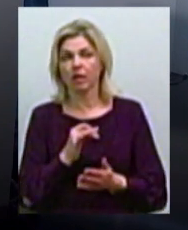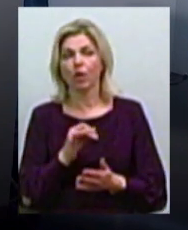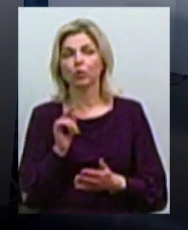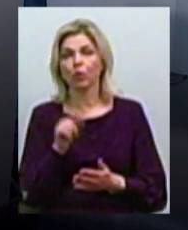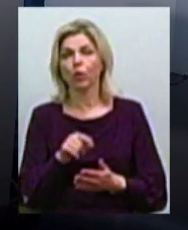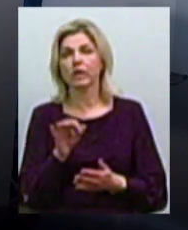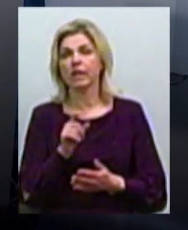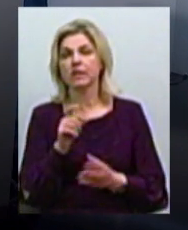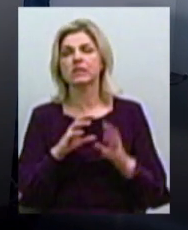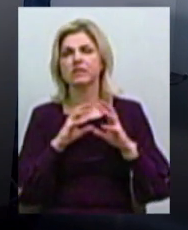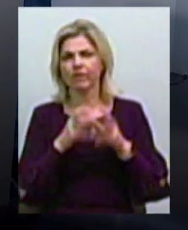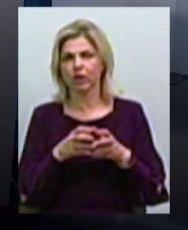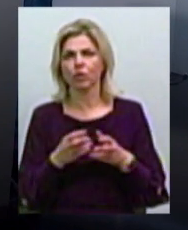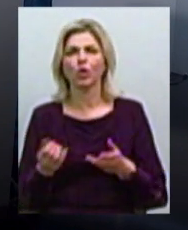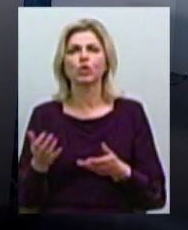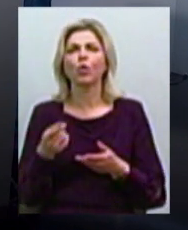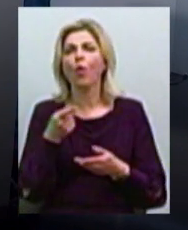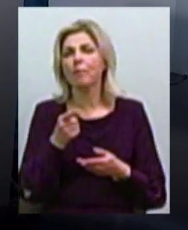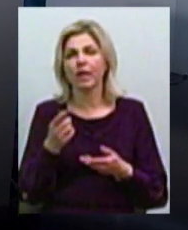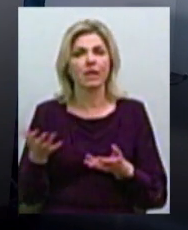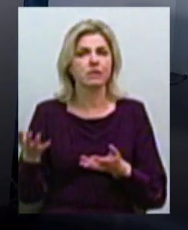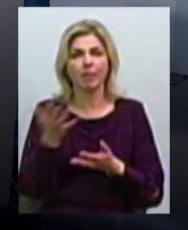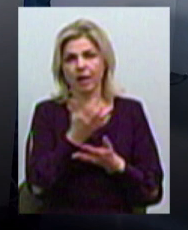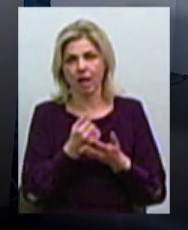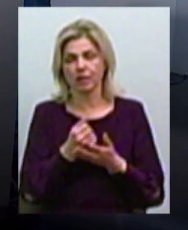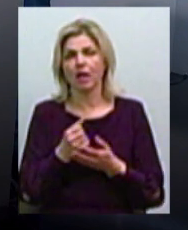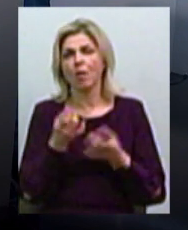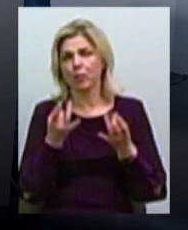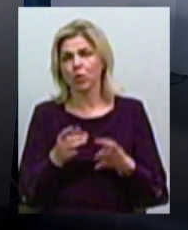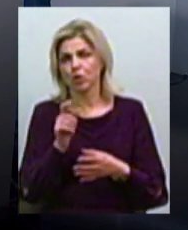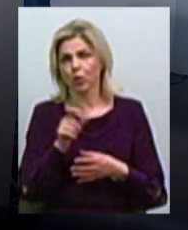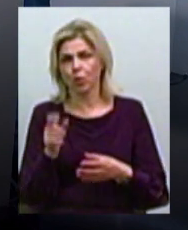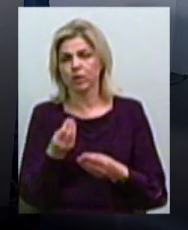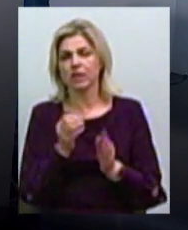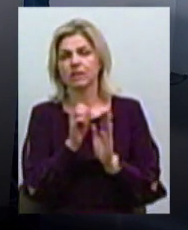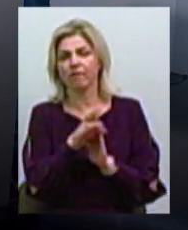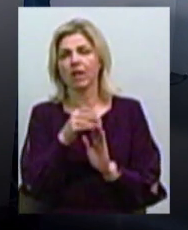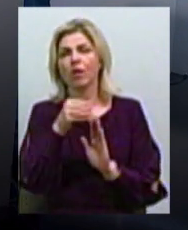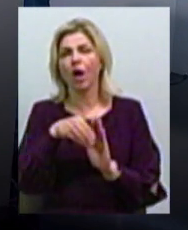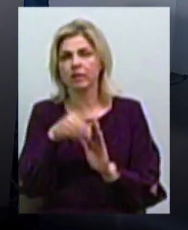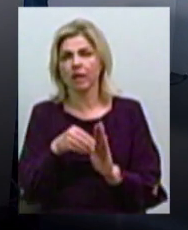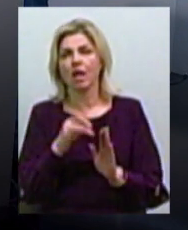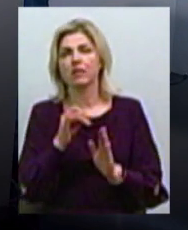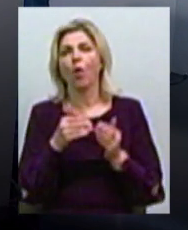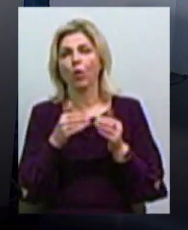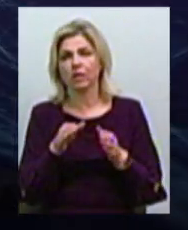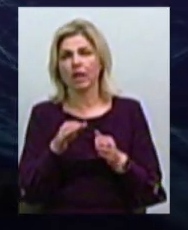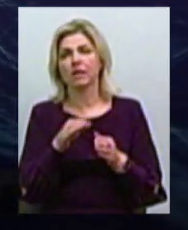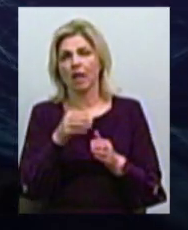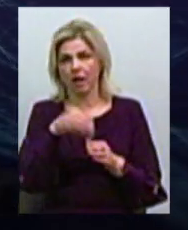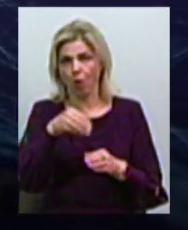світу пониці збирали. Прості люди здавали кошти на волонтерські картки, на відкриті рахунки, ну, просто